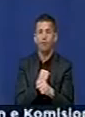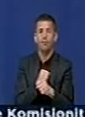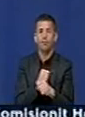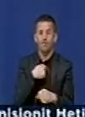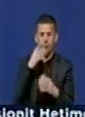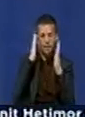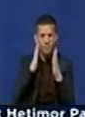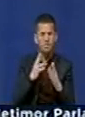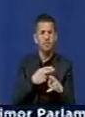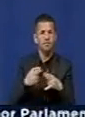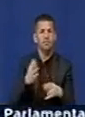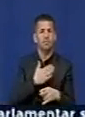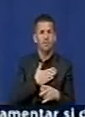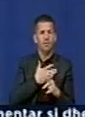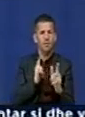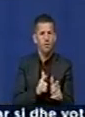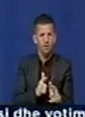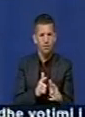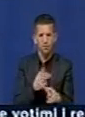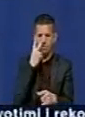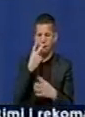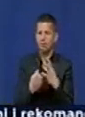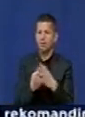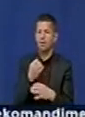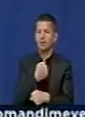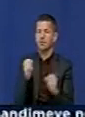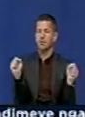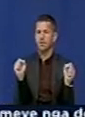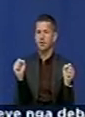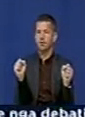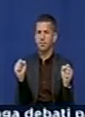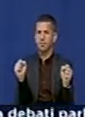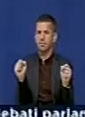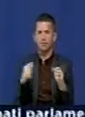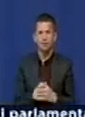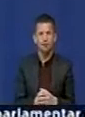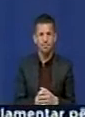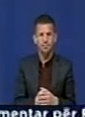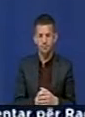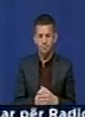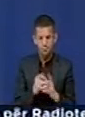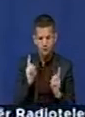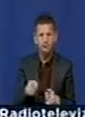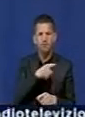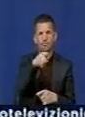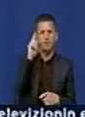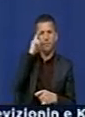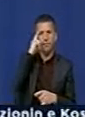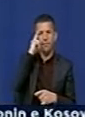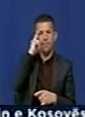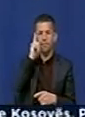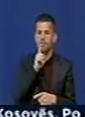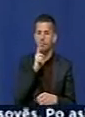ne besojmë në pastërtinë e luftës e cila është zhvilluar për çlirim. Po gjithashtu ne duhet të jemi të zëtuar që